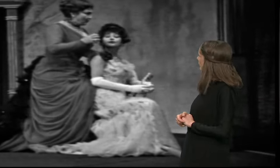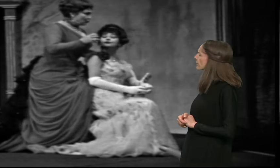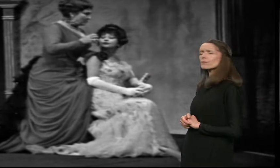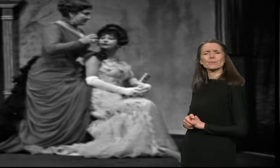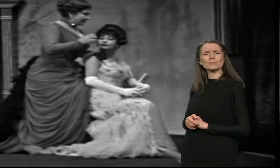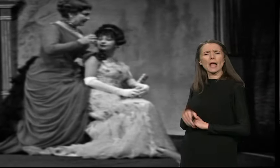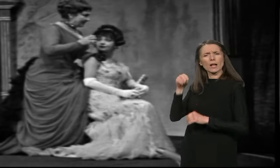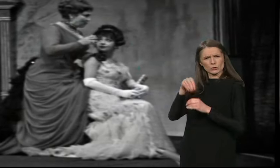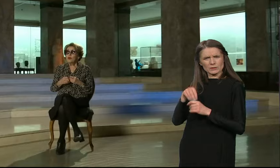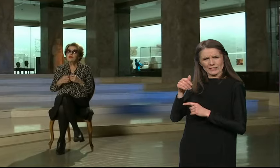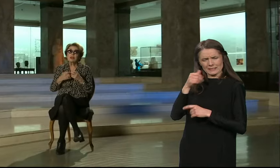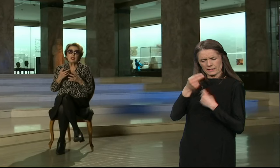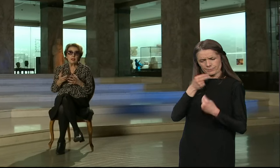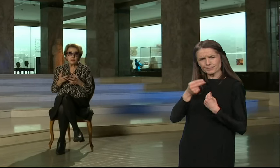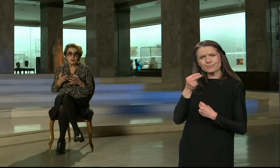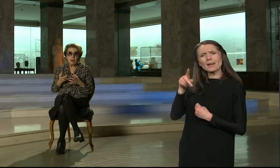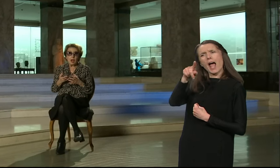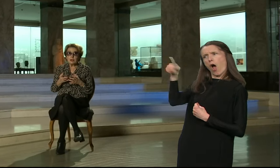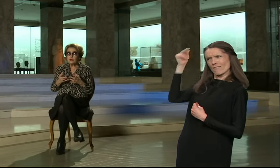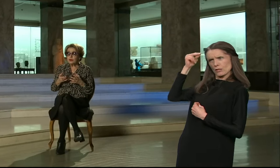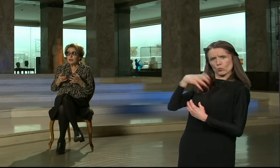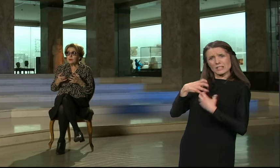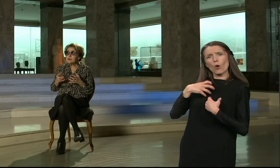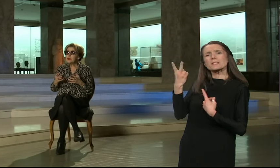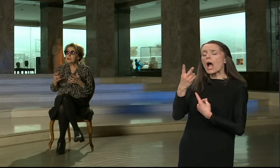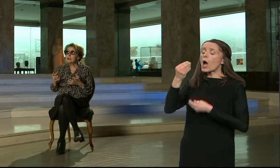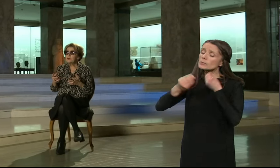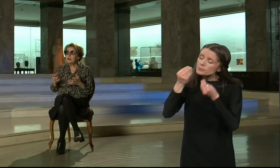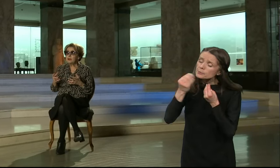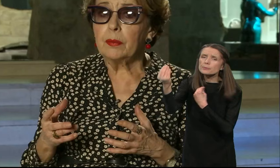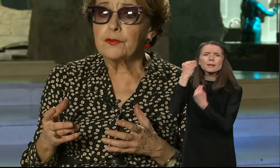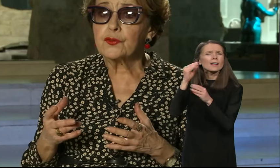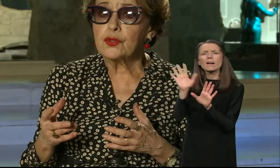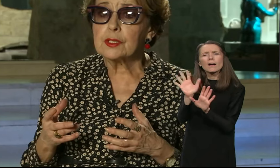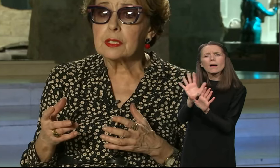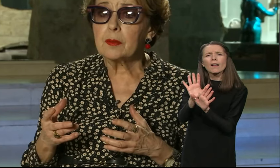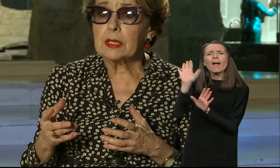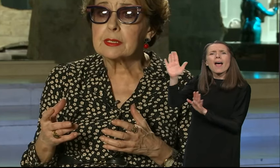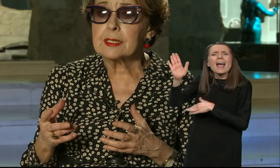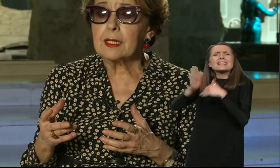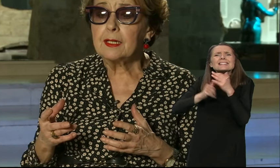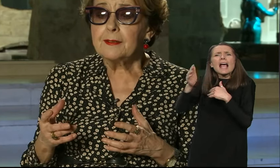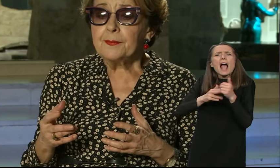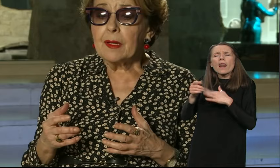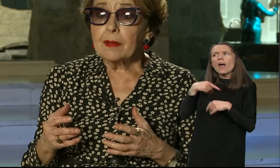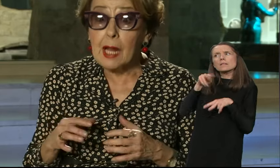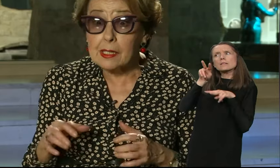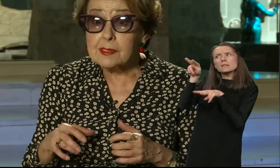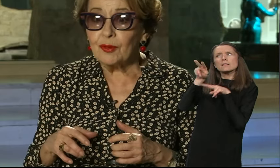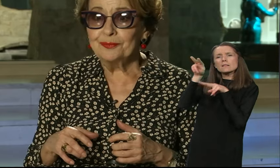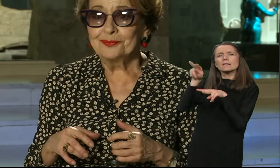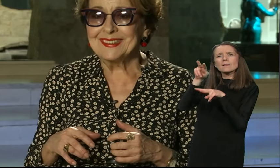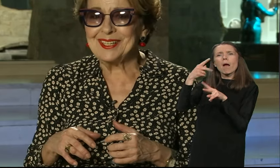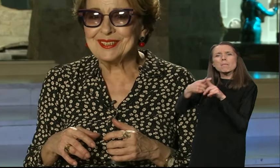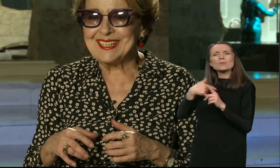podučavali verbalno, ali čisto u zanatu. A drugo, i mi smo se divili, bivstvujući sa njima na sceni, krali